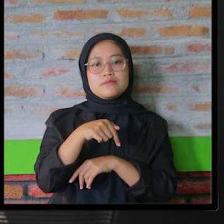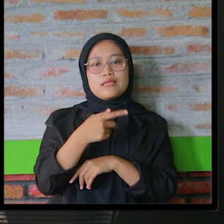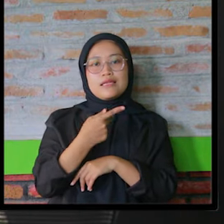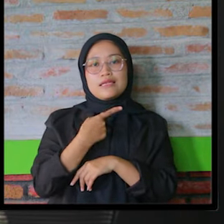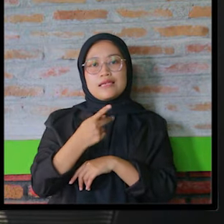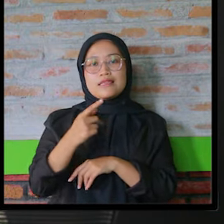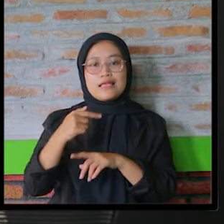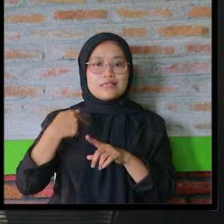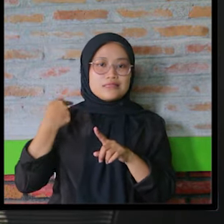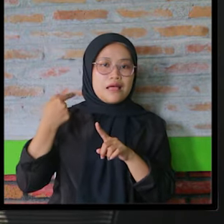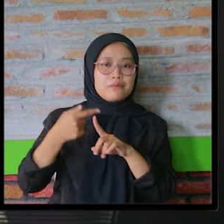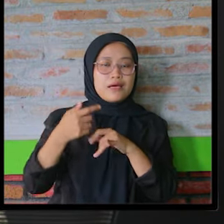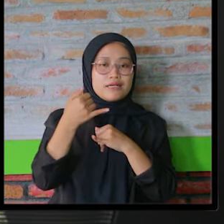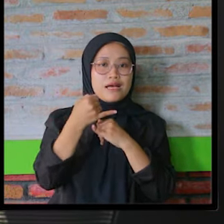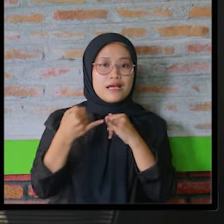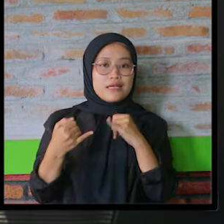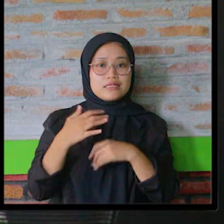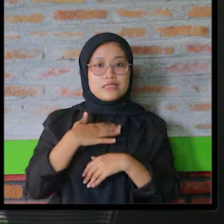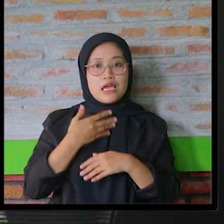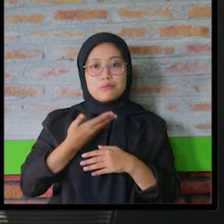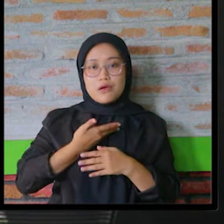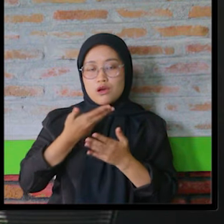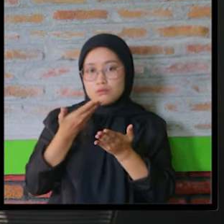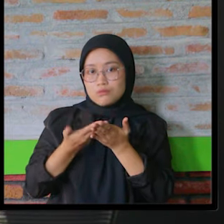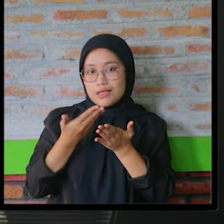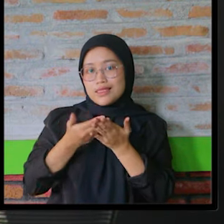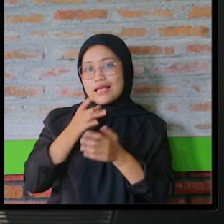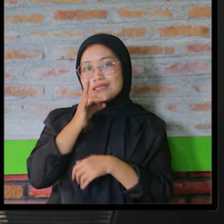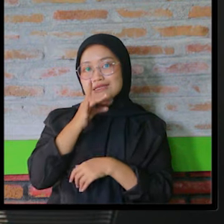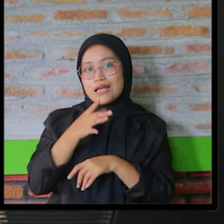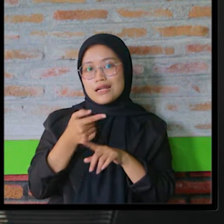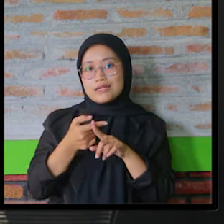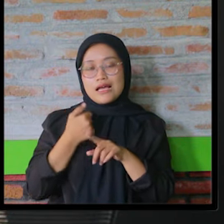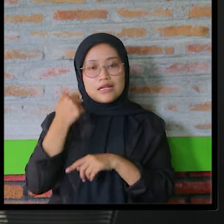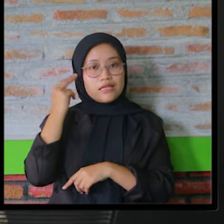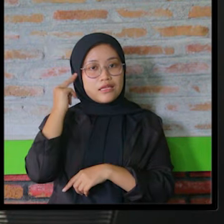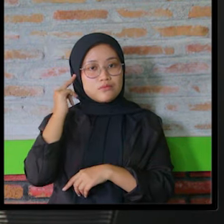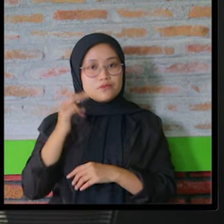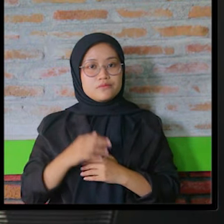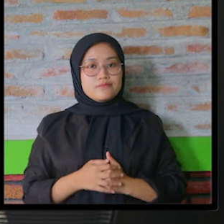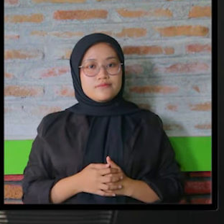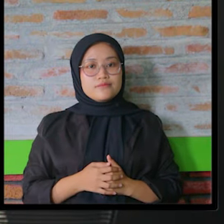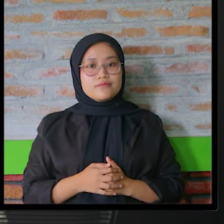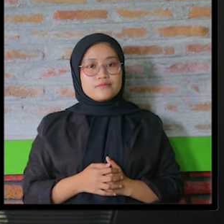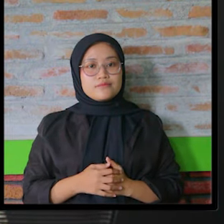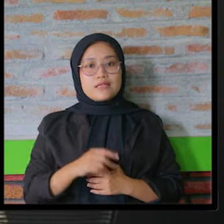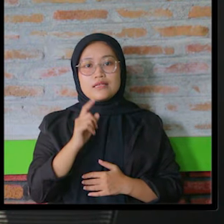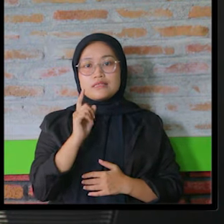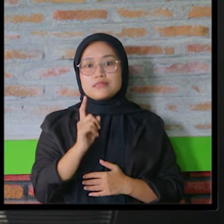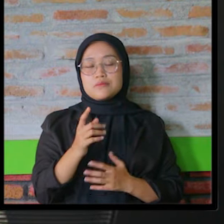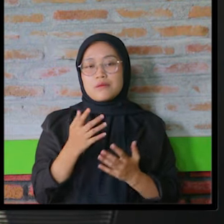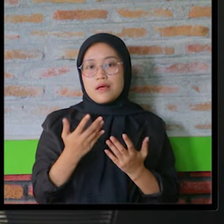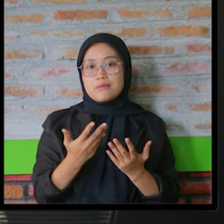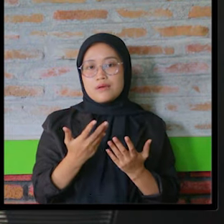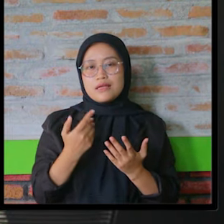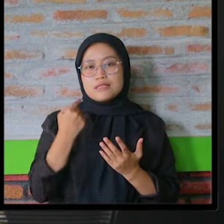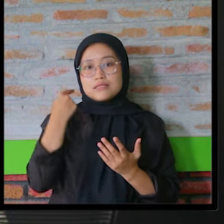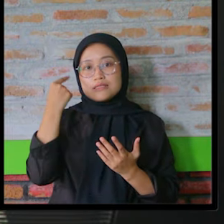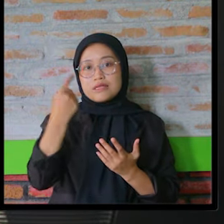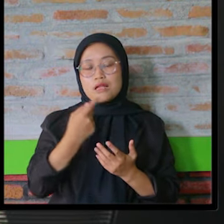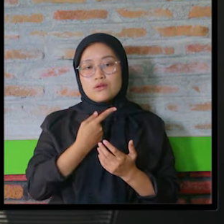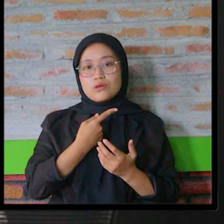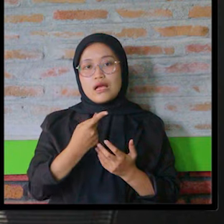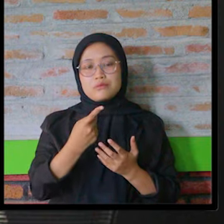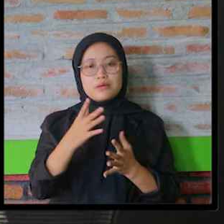saya mau minta saran dari ibu ini ee karena apa seringki kami mendapat